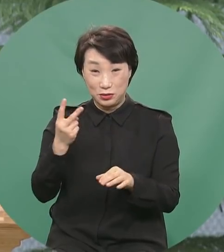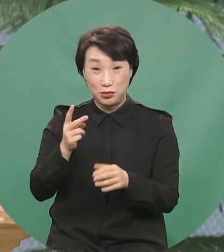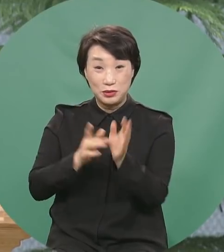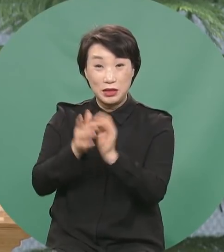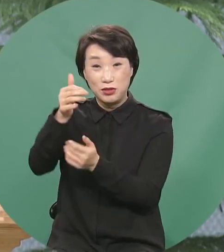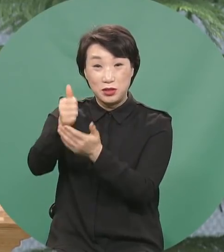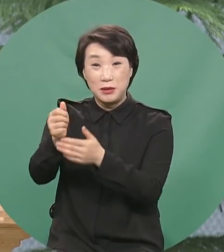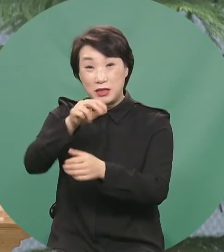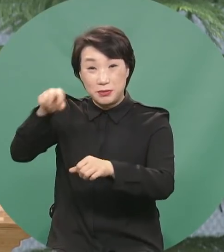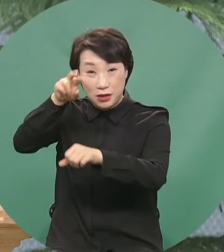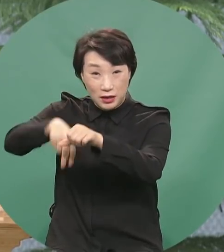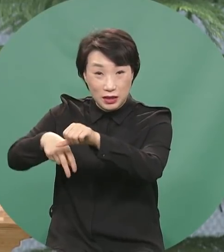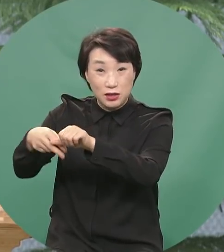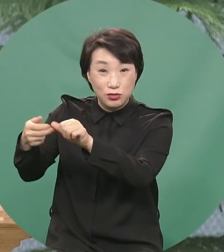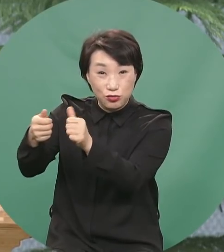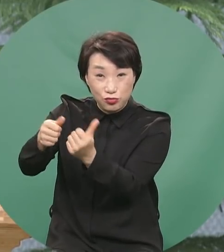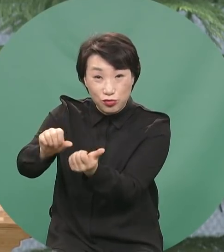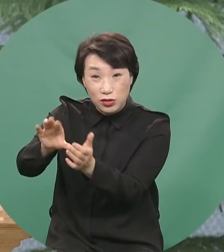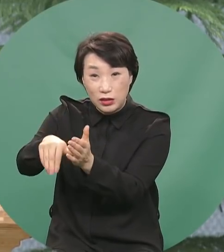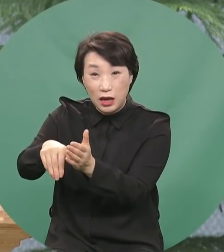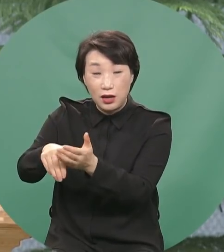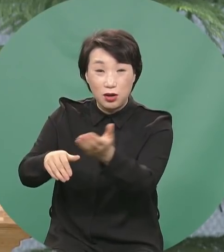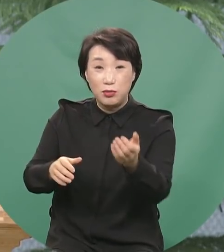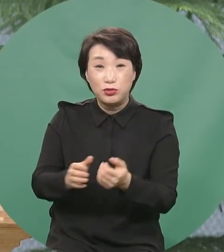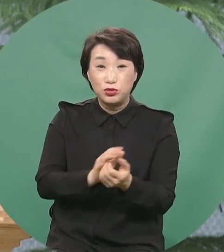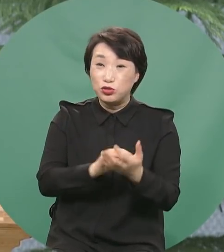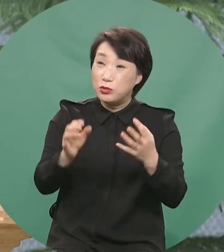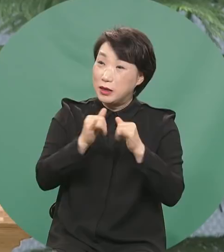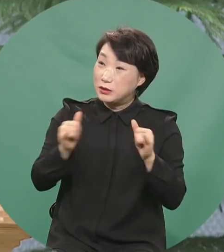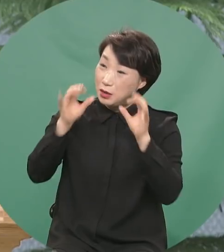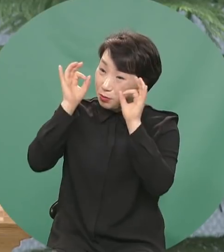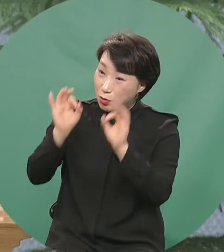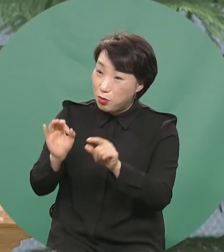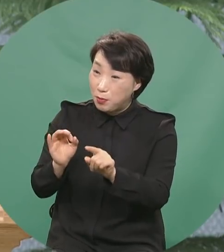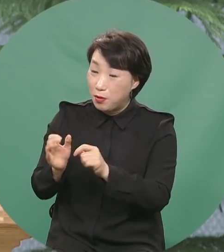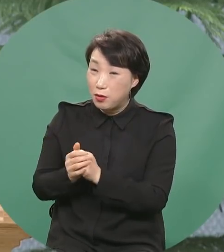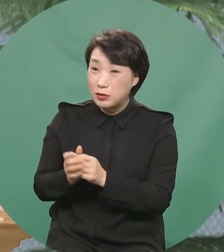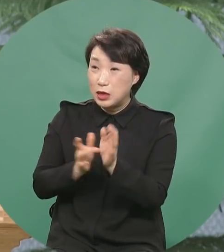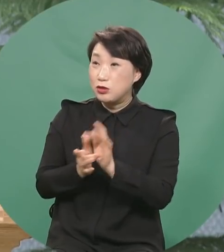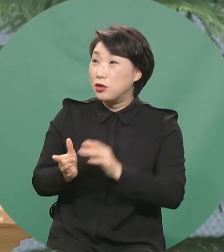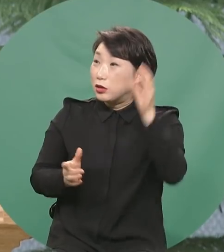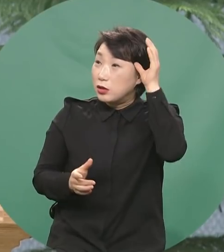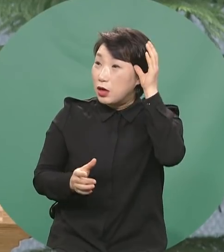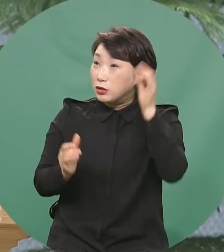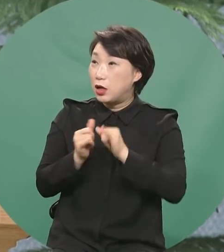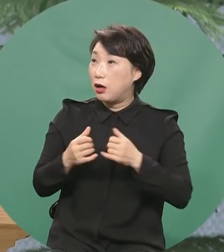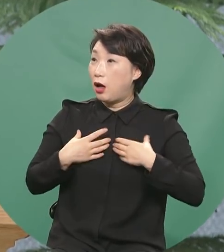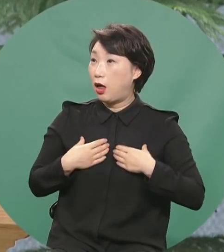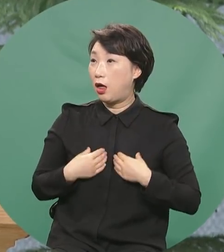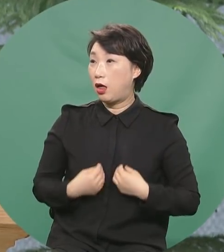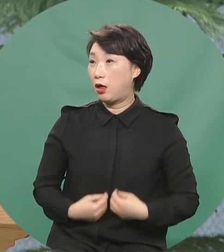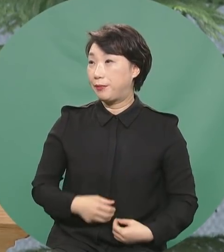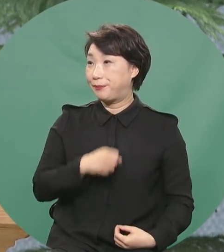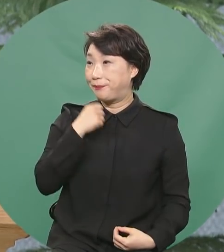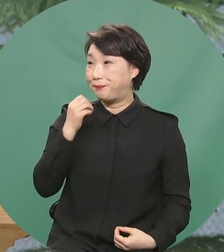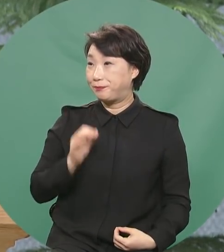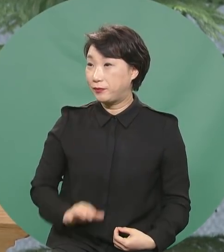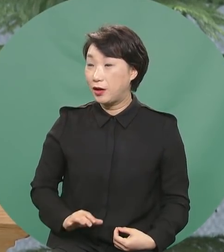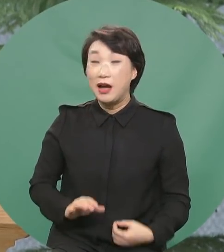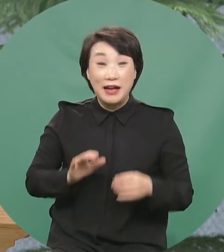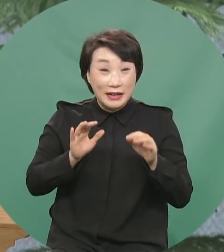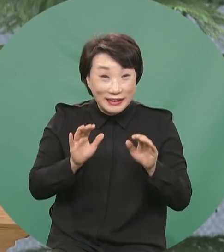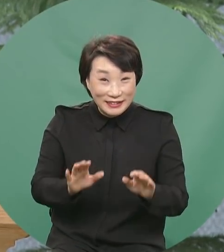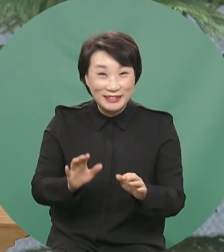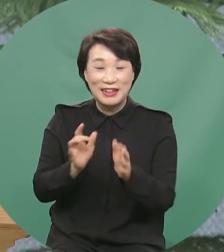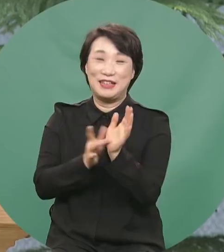그가 죽으셨을 때 얼마나 많은 사람들이 그를 기대했던 사람이 실망했습니까? 그러나